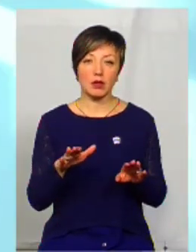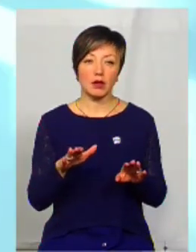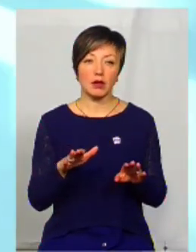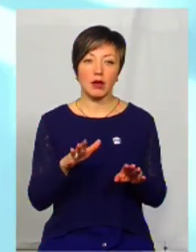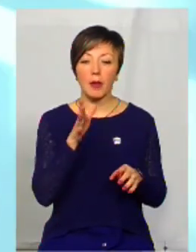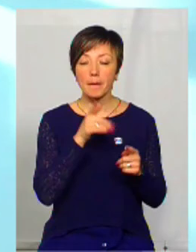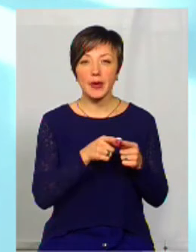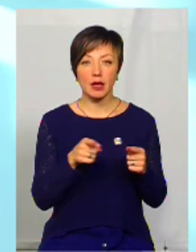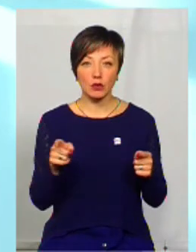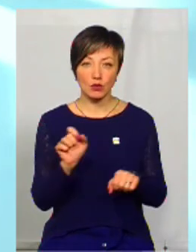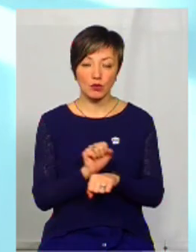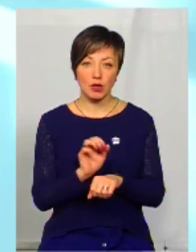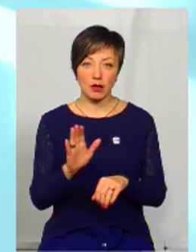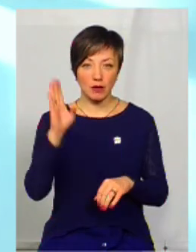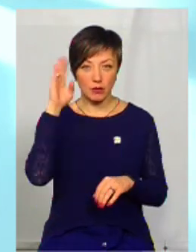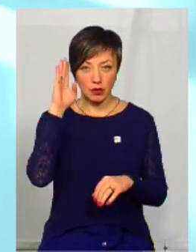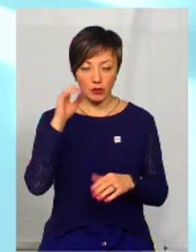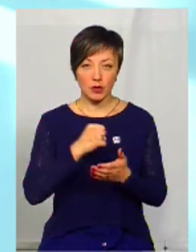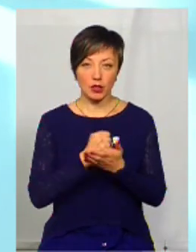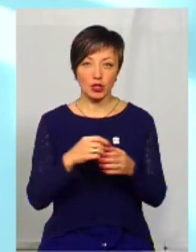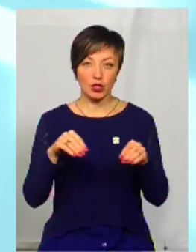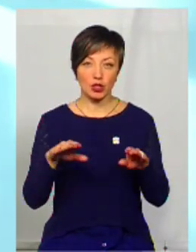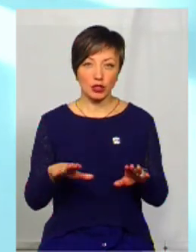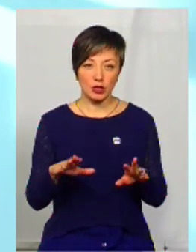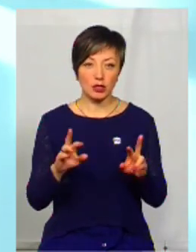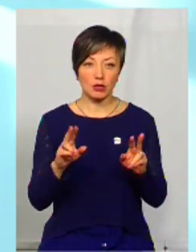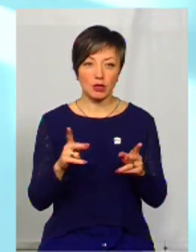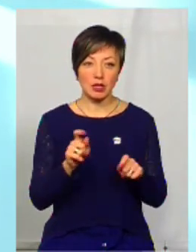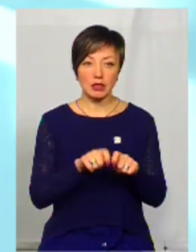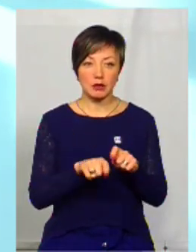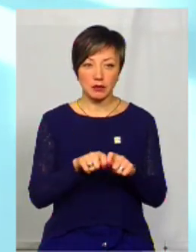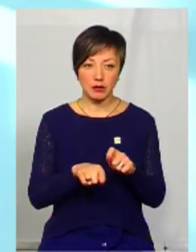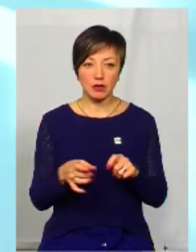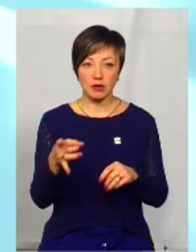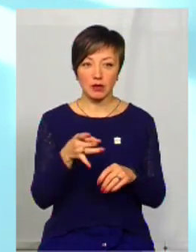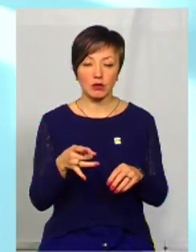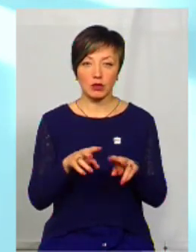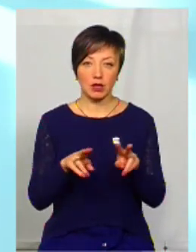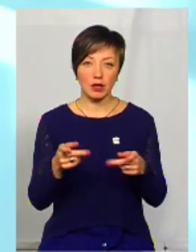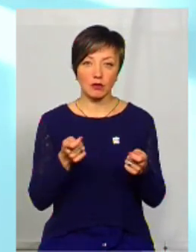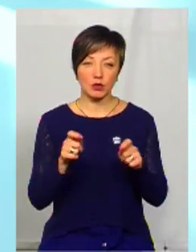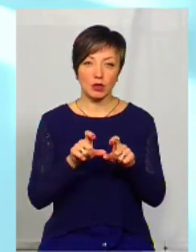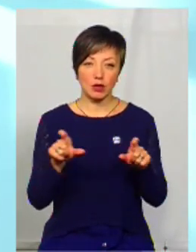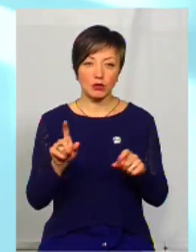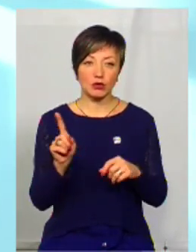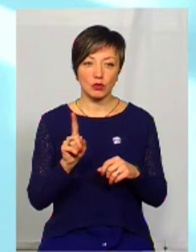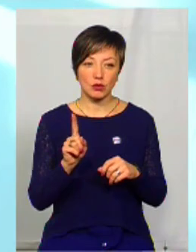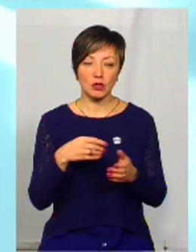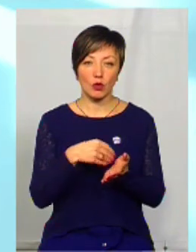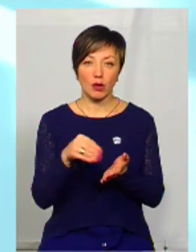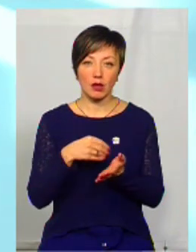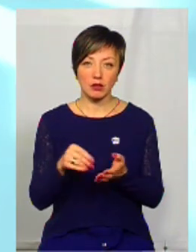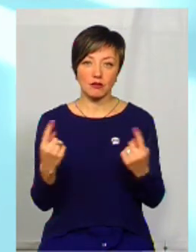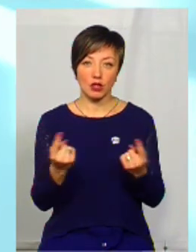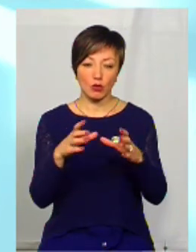безпеки на певний період, скажімо так, приймалося рішення як і інспектором району, так і керівником закладу, що